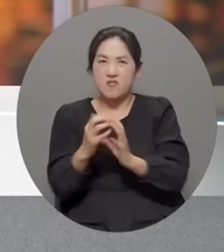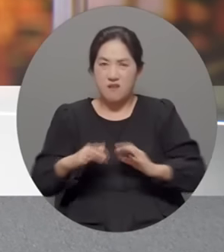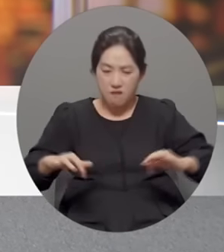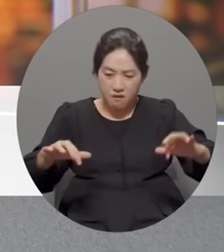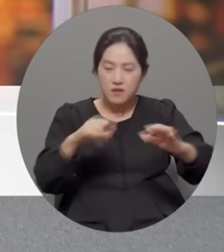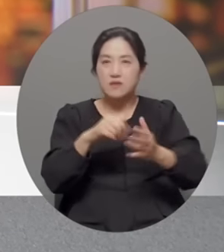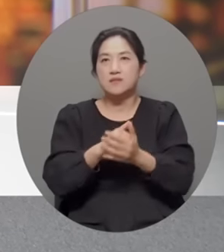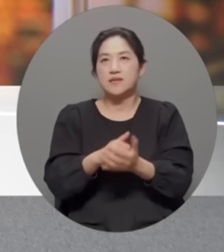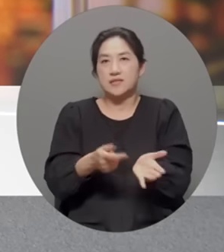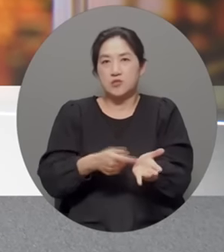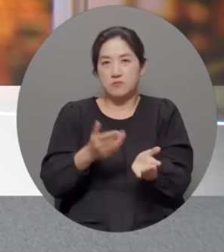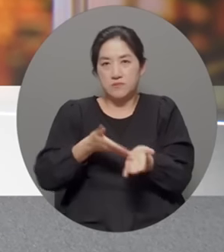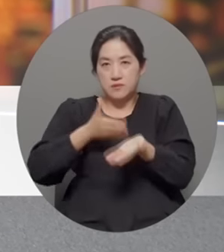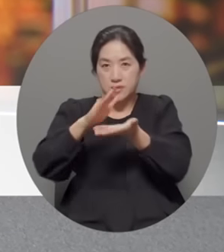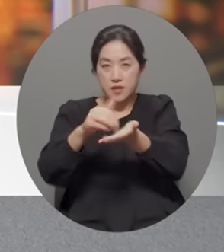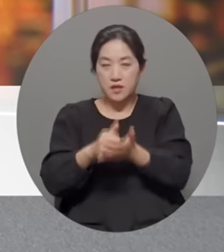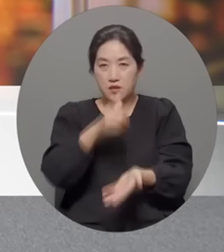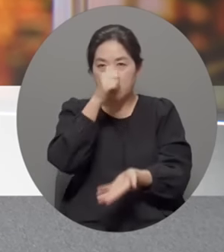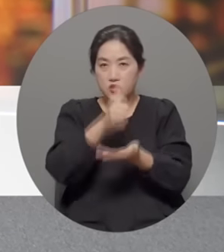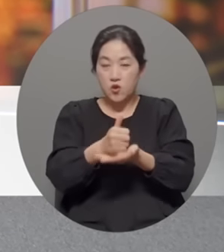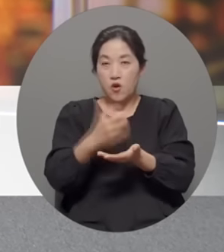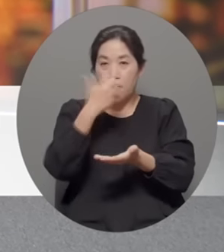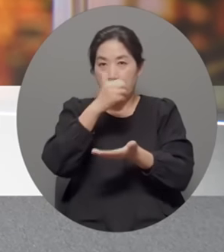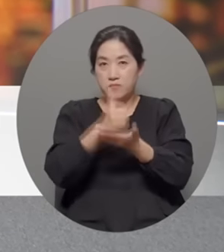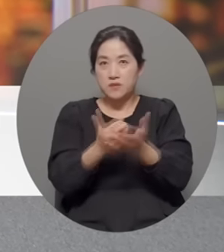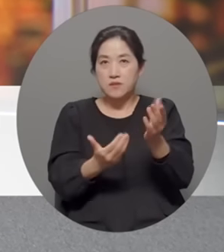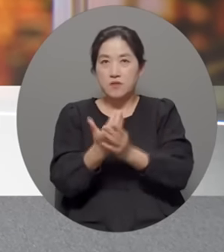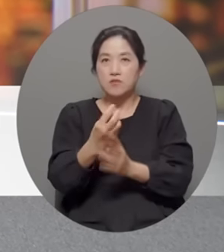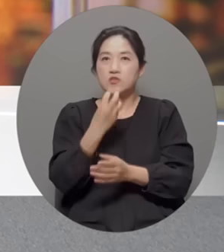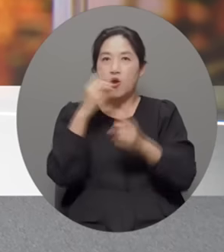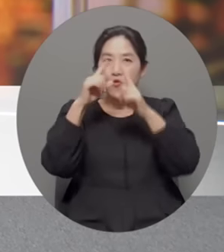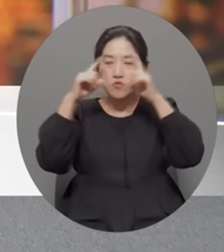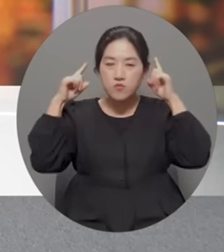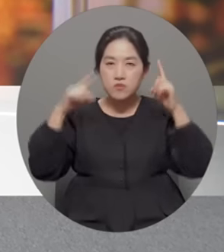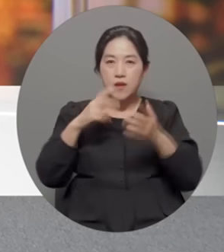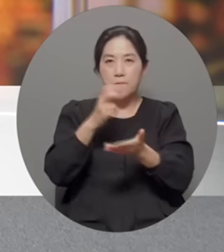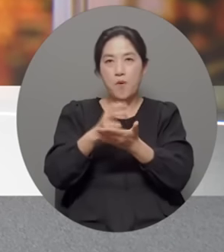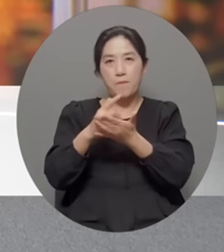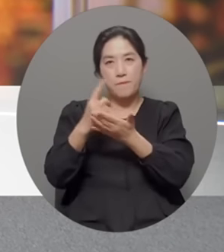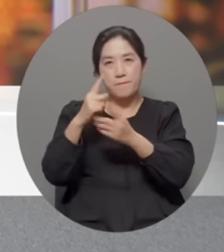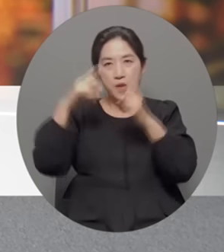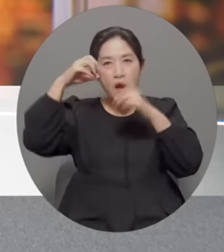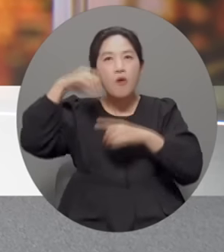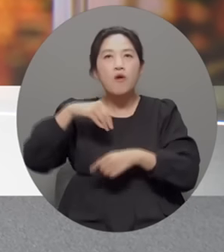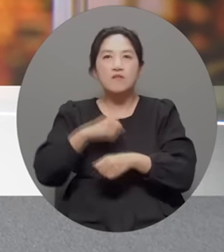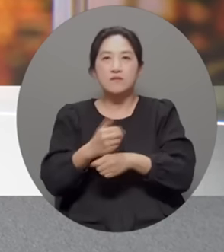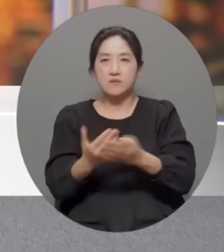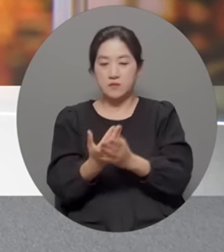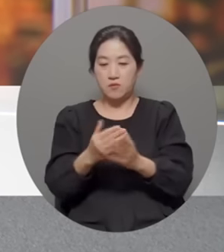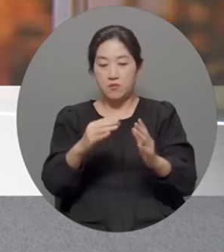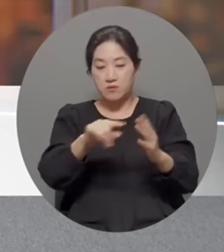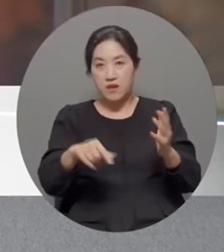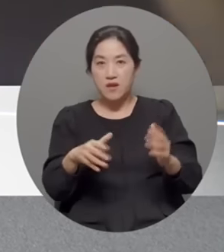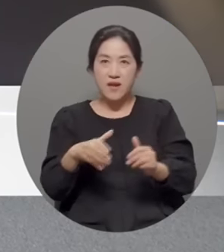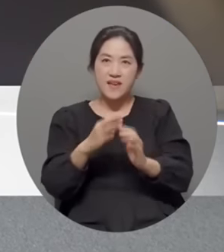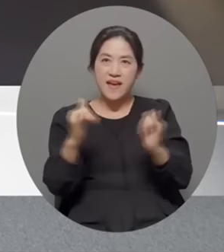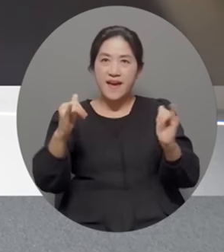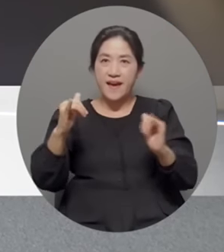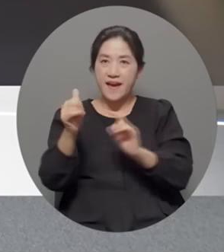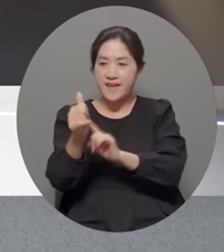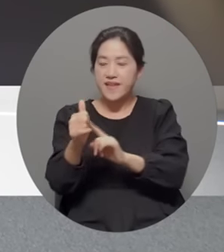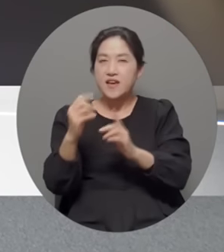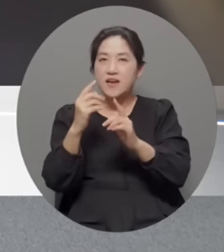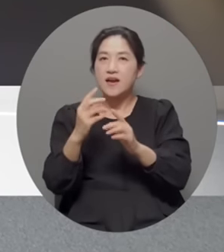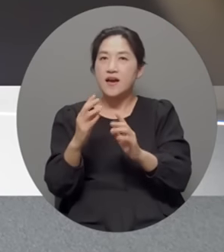사건은 서울대 로스쿨에서도 벌어졌습니다. 가해자 중 한 명이 서울대 로스쿨 학생이었는데 이 사건의